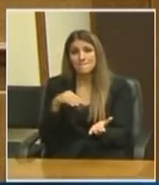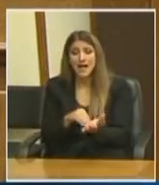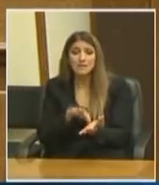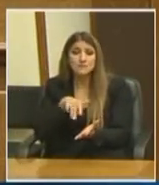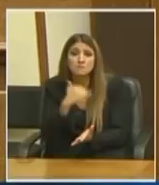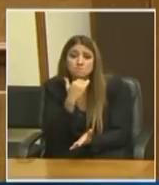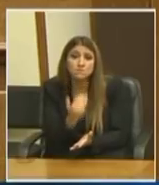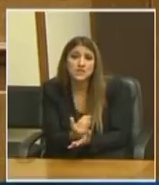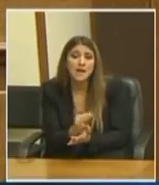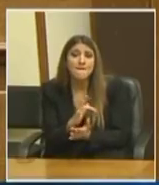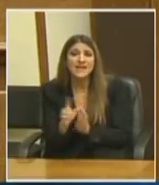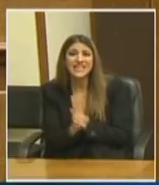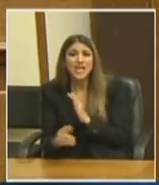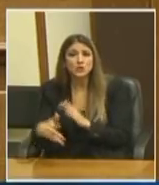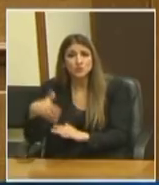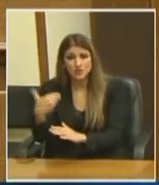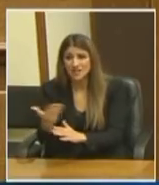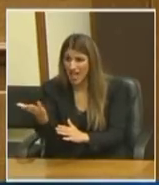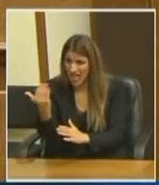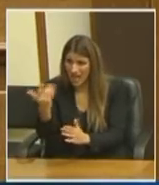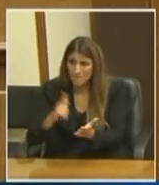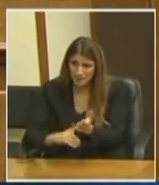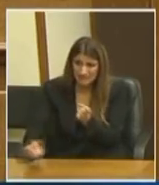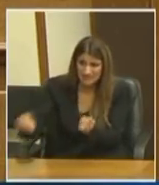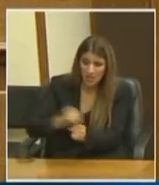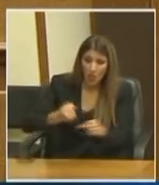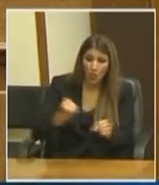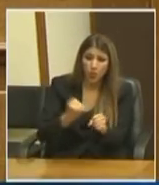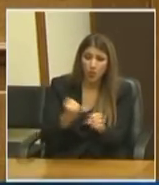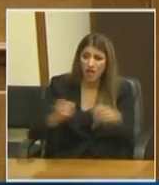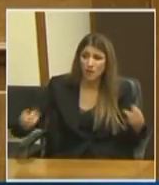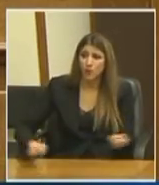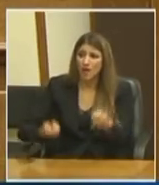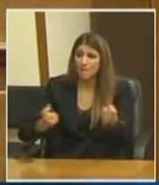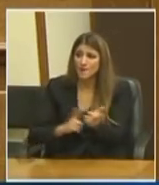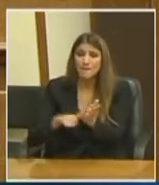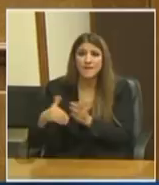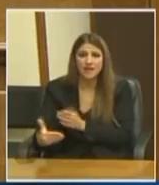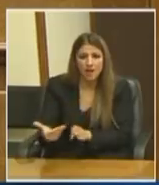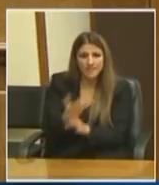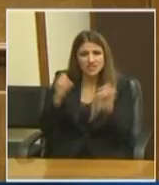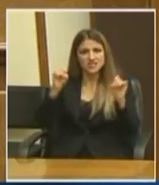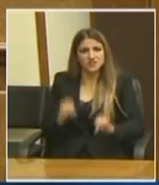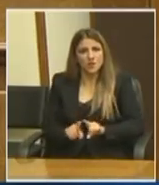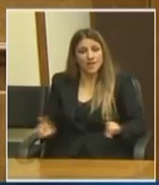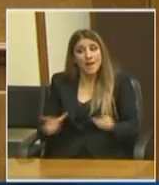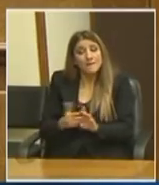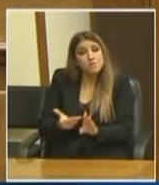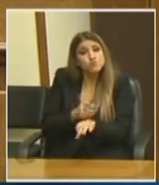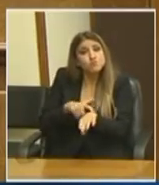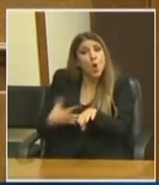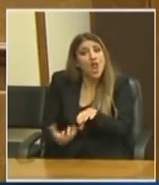Κυριάκο Μητσοτάκη να βγάλει τα γκάστανα από τη φωτιά, όταν δηλαδή θα έχουν προηγηθεί οι τυπικές και οι ουσιαστικές διεθνείς